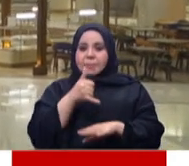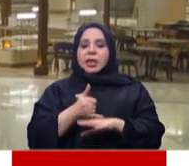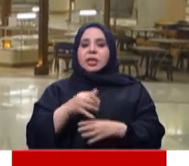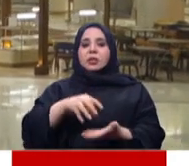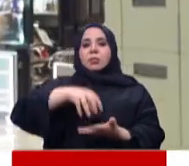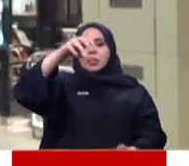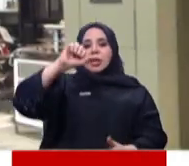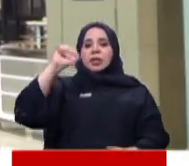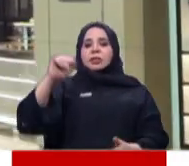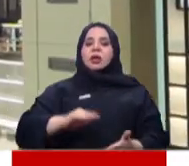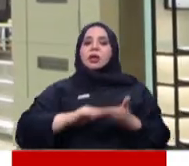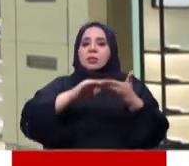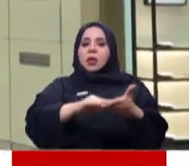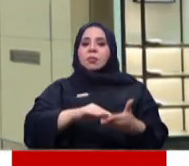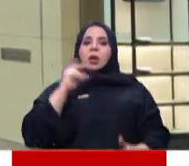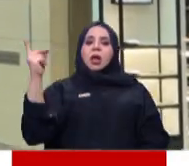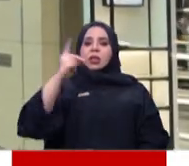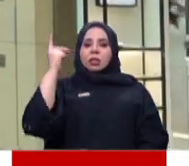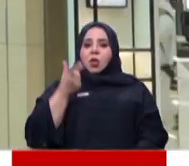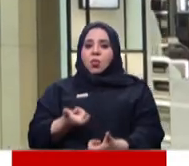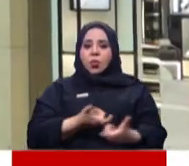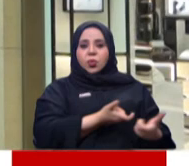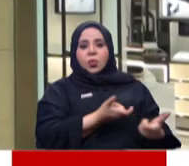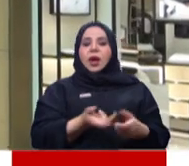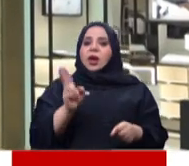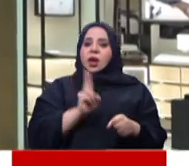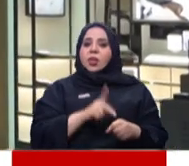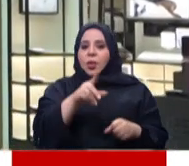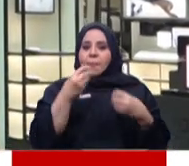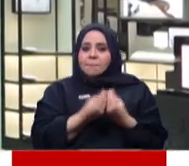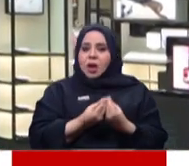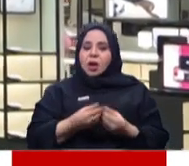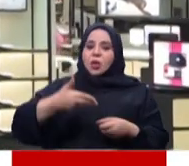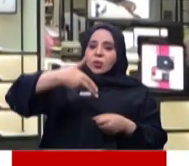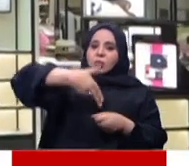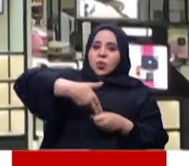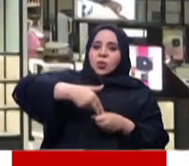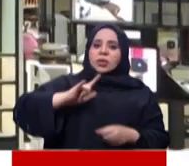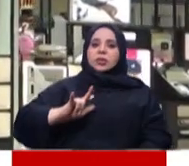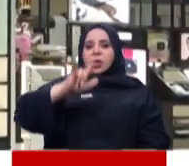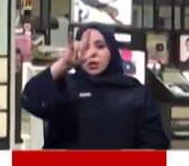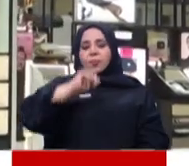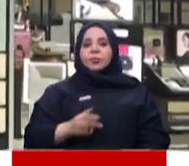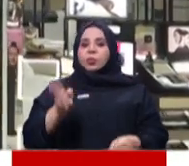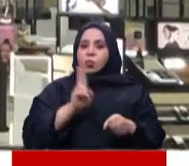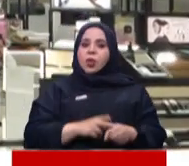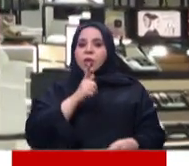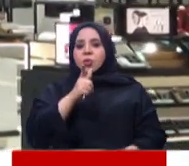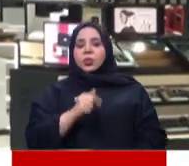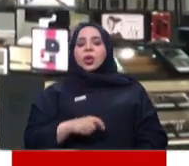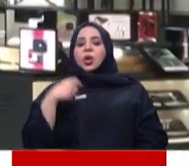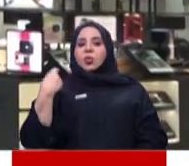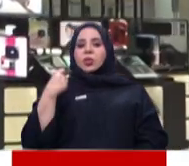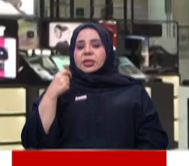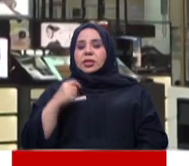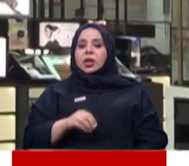خاص لخدمات الإنقاذ والإطفاء إلى جانب حقل لوقود الطائرات. من جانبها أعرب سعادة